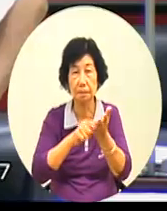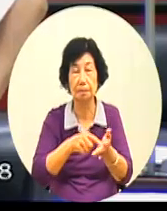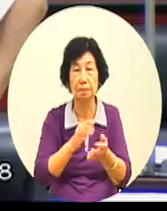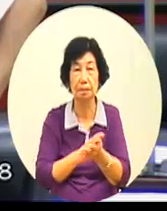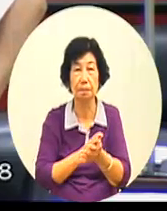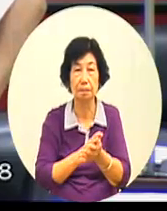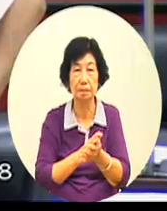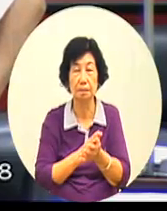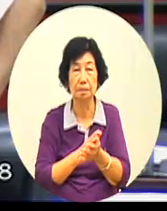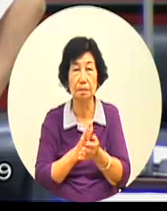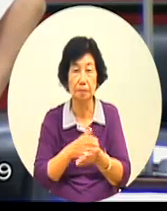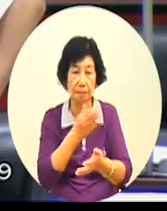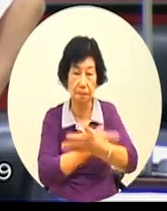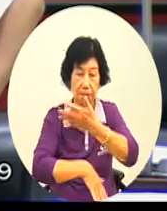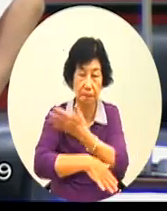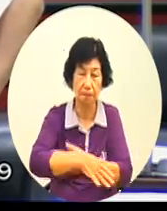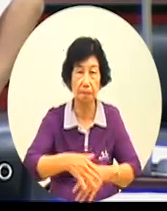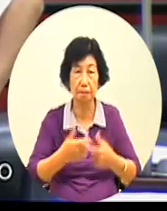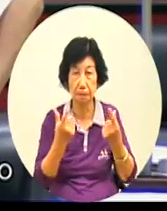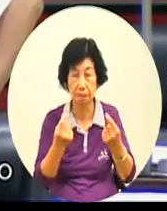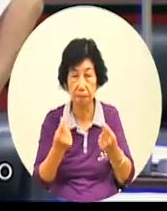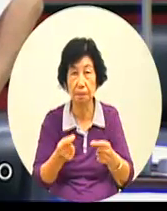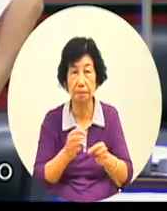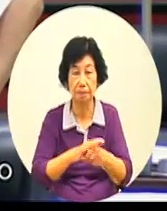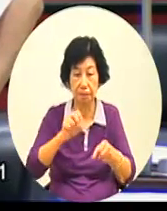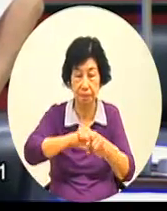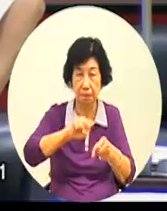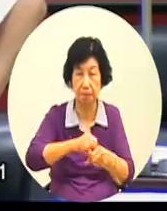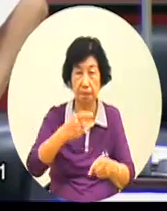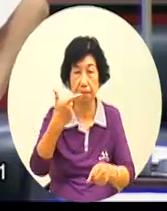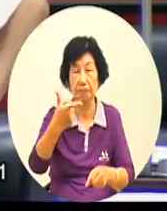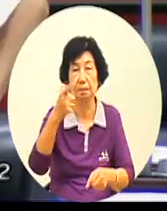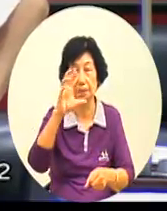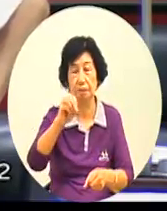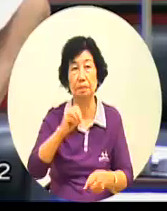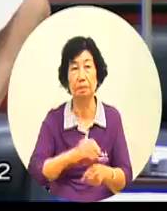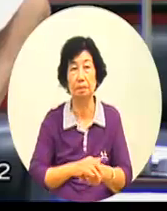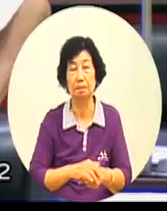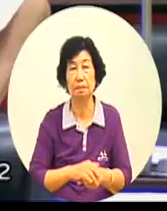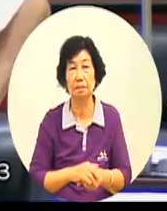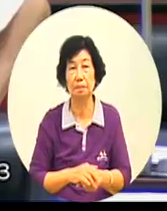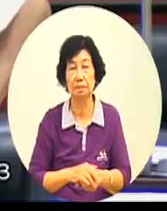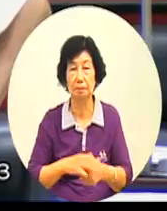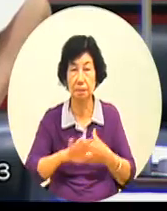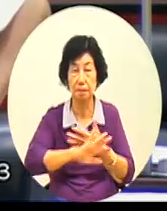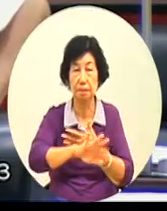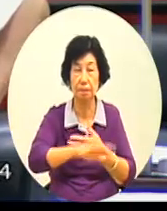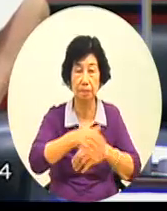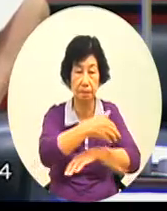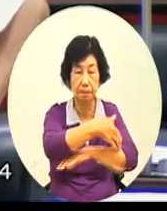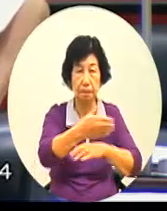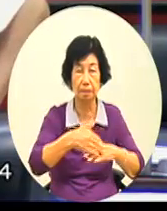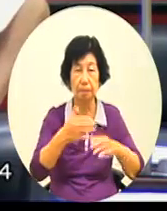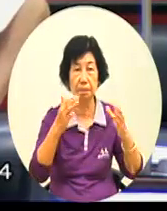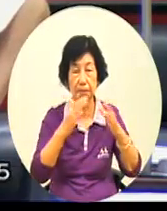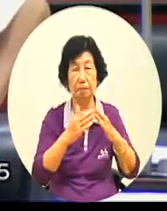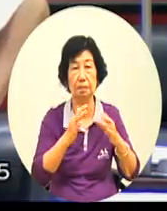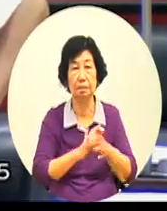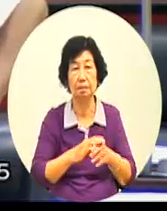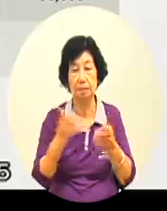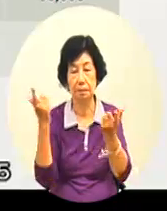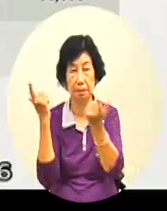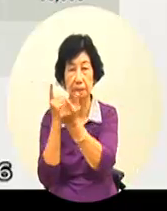的一样嘛，至少你增加一下到6万嘛。你看看其他县市，我看其他县市，你看台北